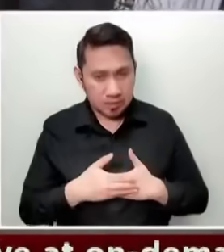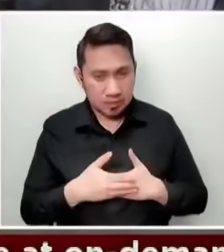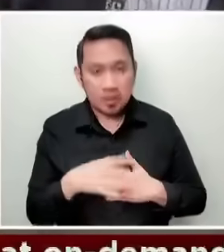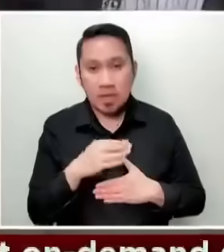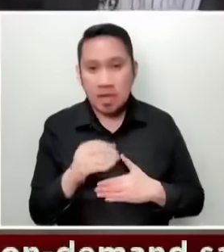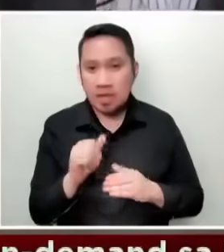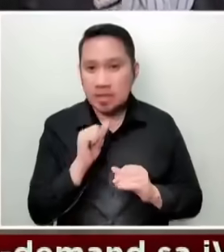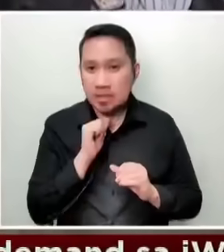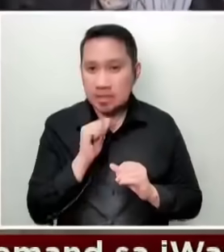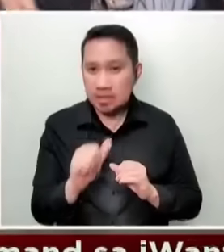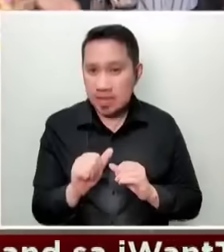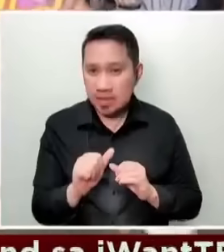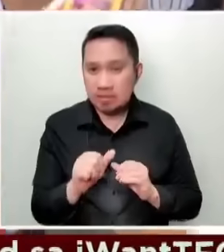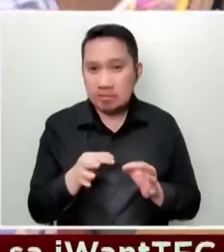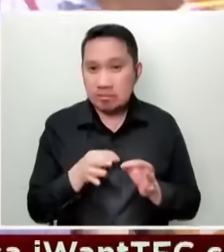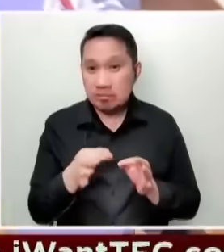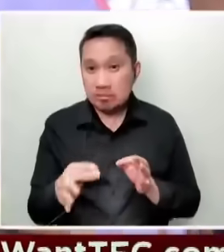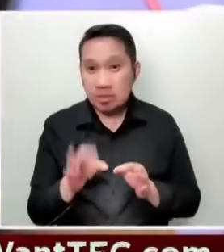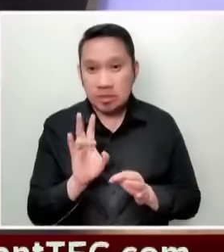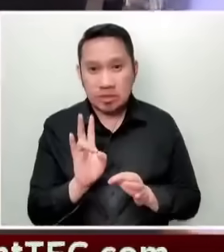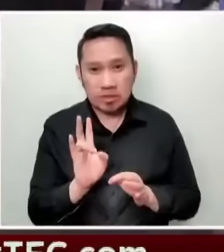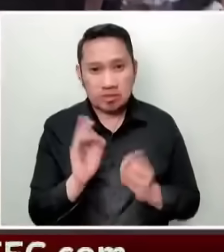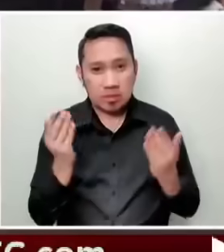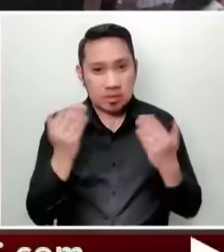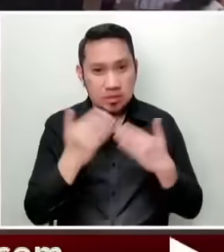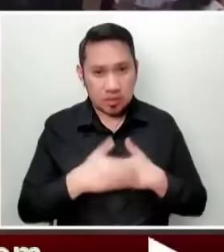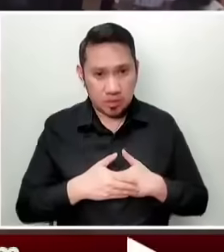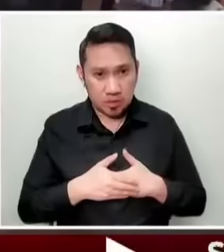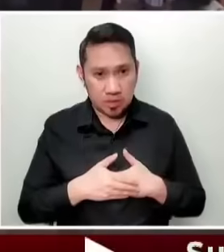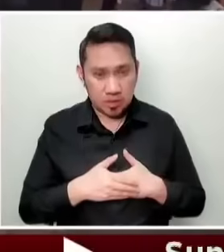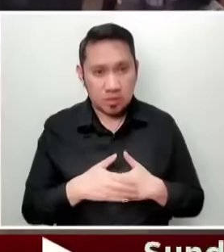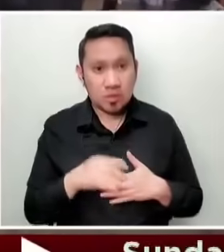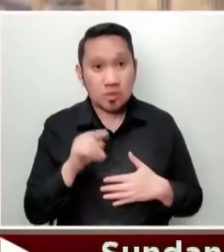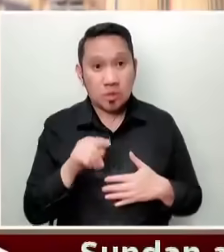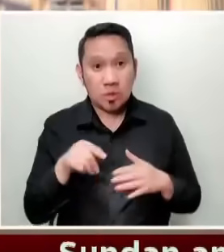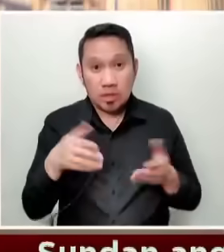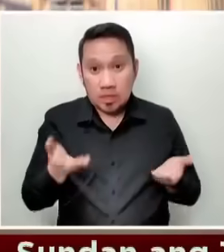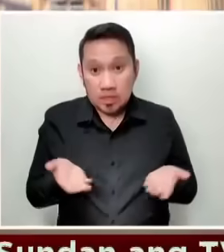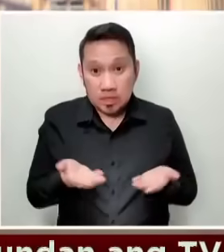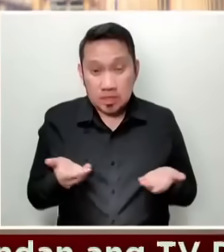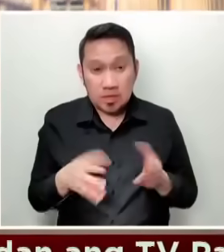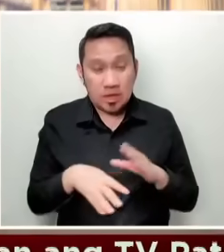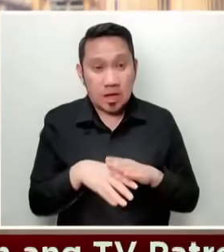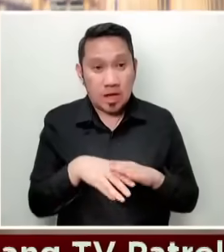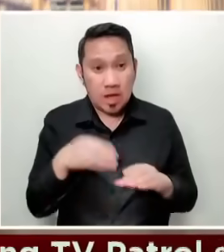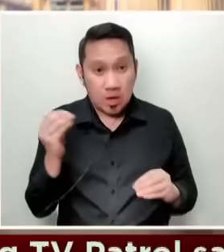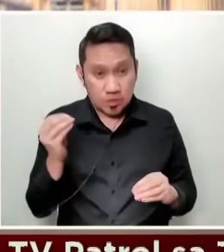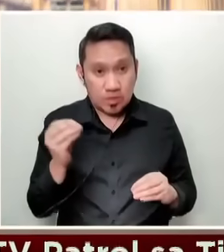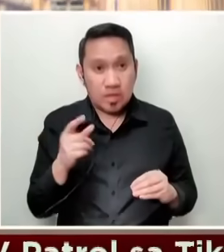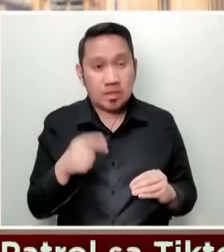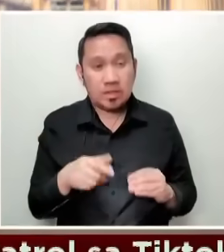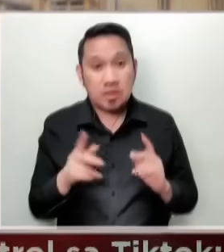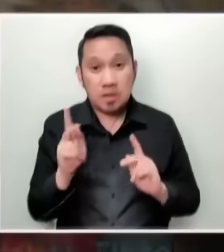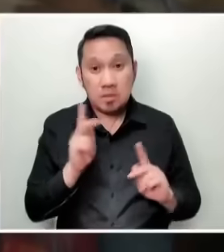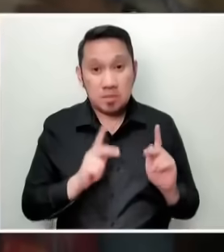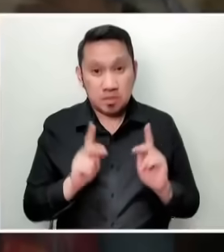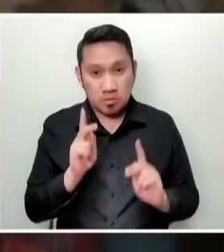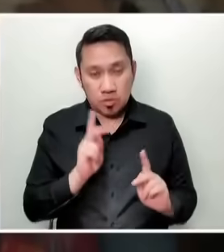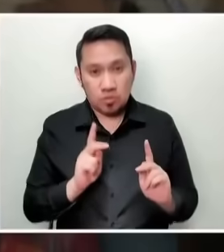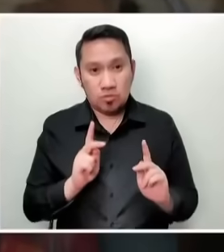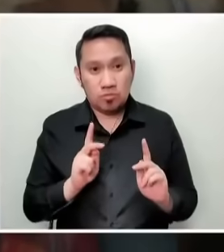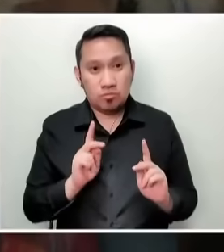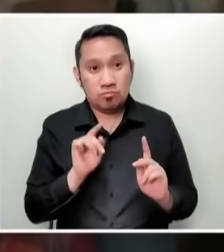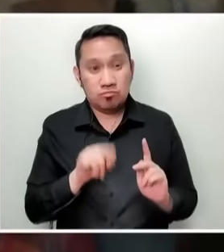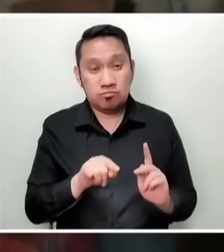in-extend hanggang alas 7 ngayong gabi. So nandito na ho kami sa labas dahil nandito na nagdadagsaan ngayon ng mga tao para